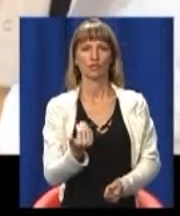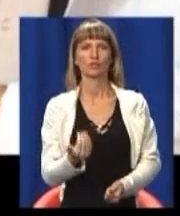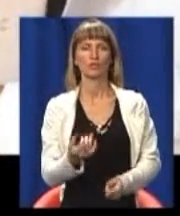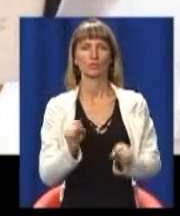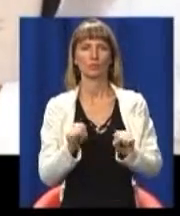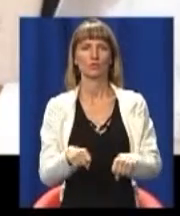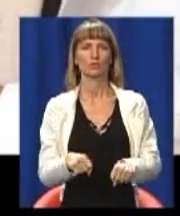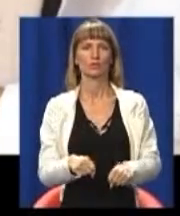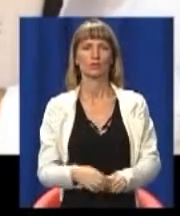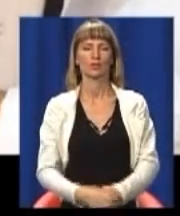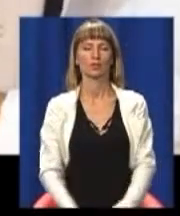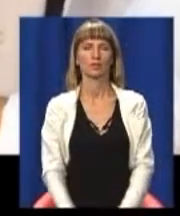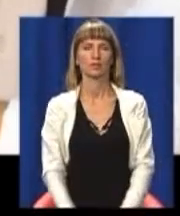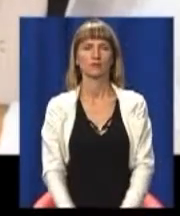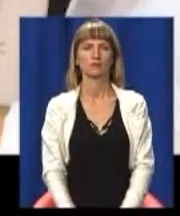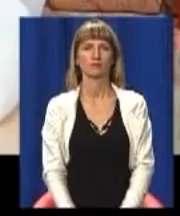іще.